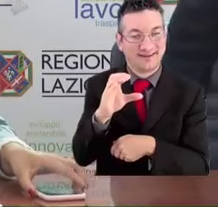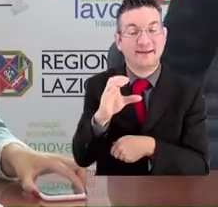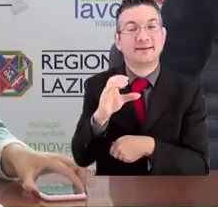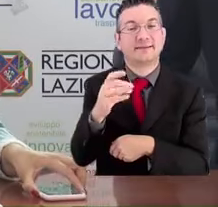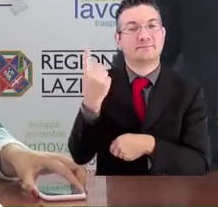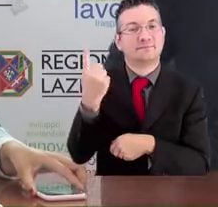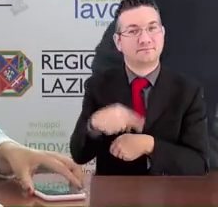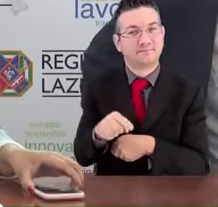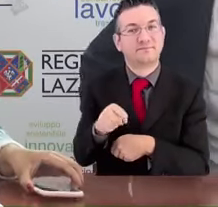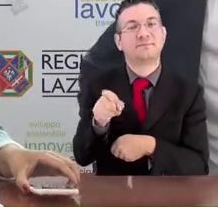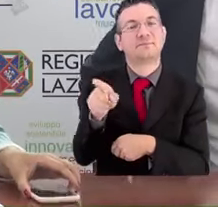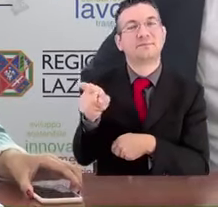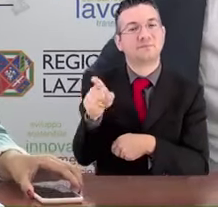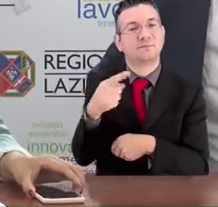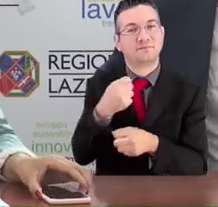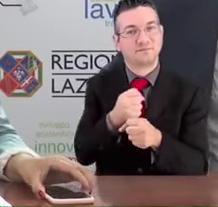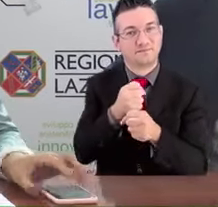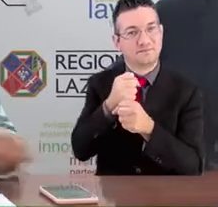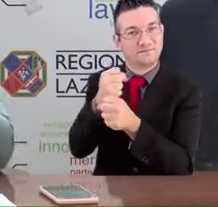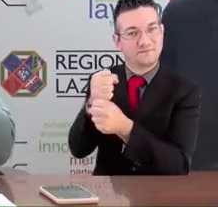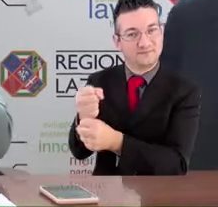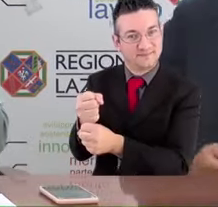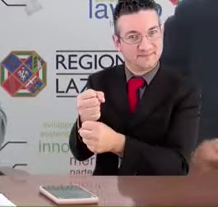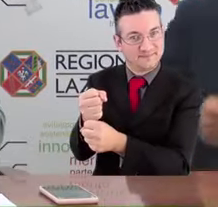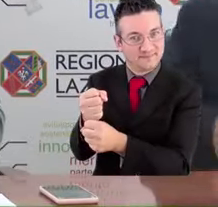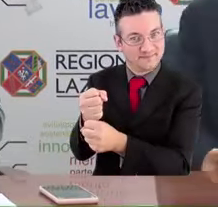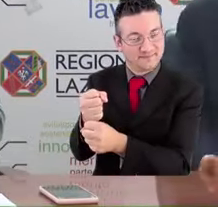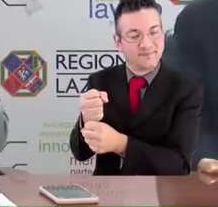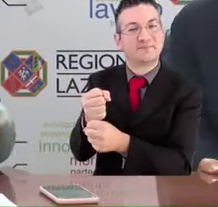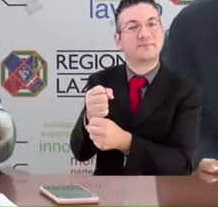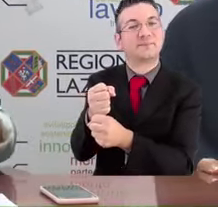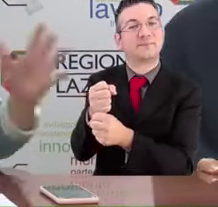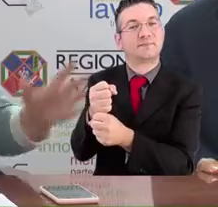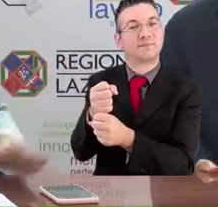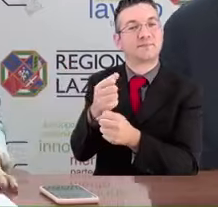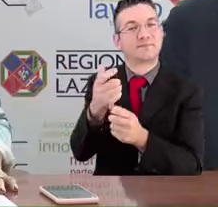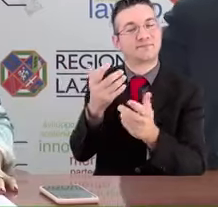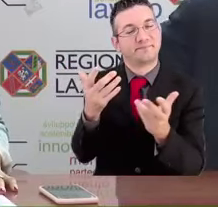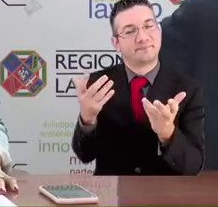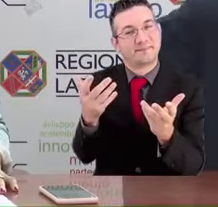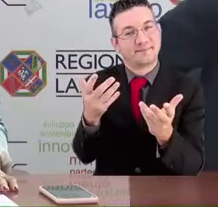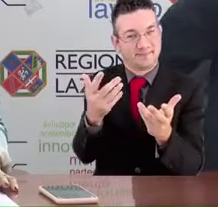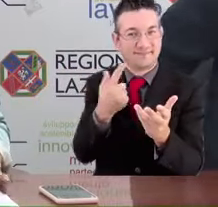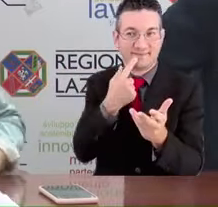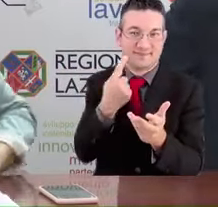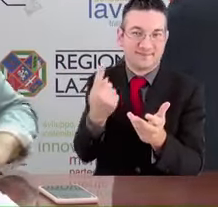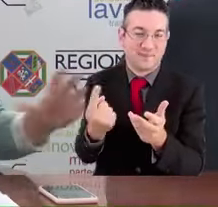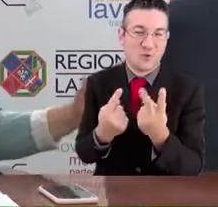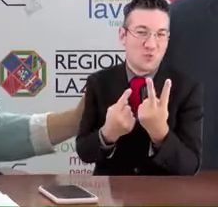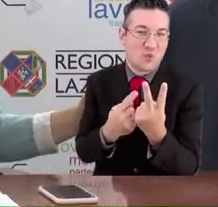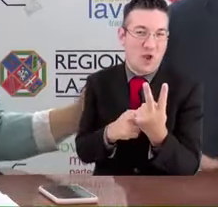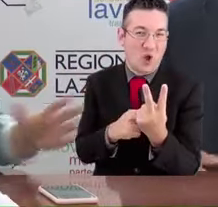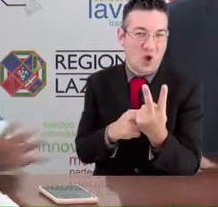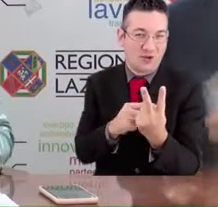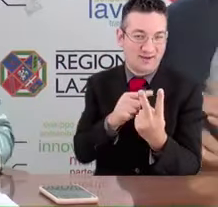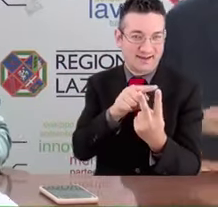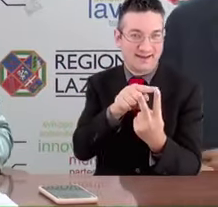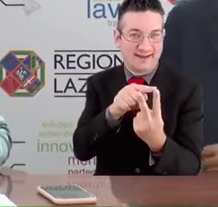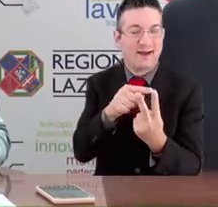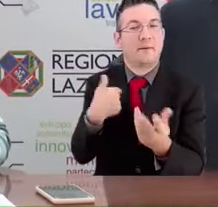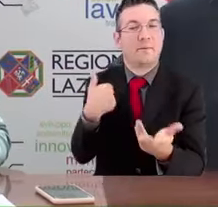quale cedo la parola diciamo dicendogli due cose abbiamo presentato